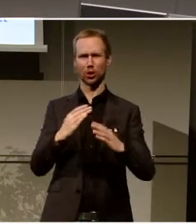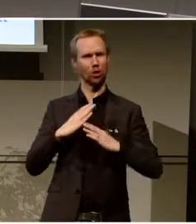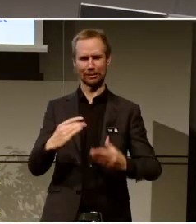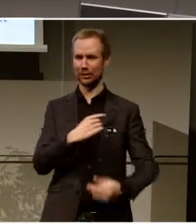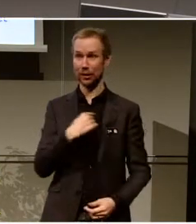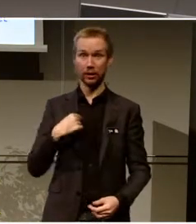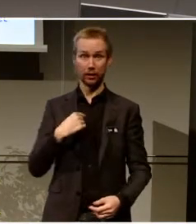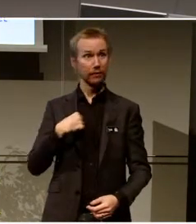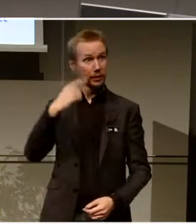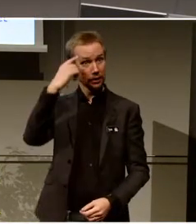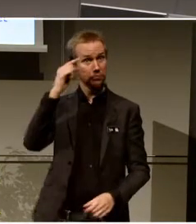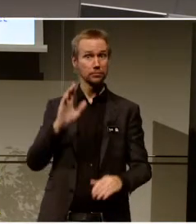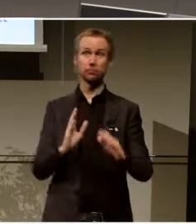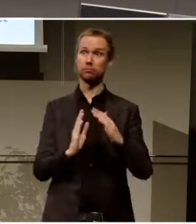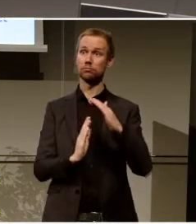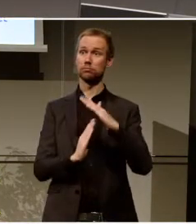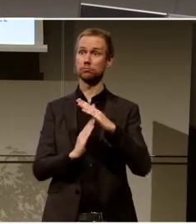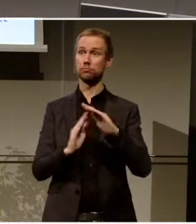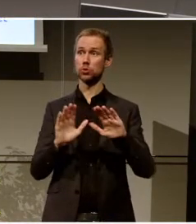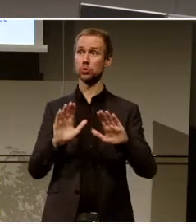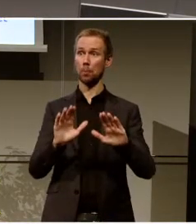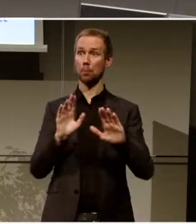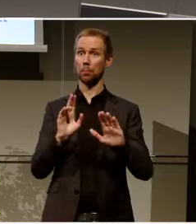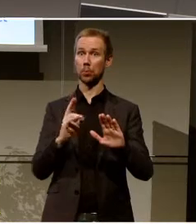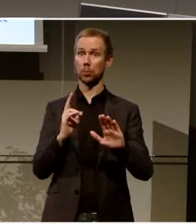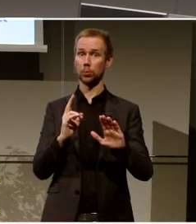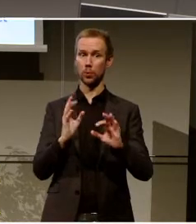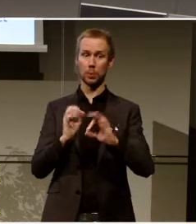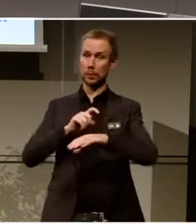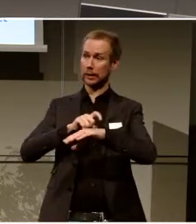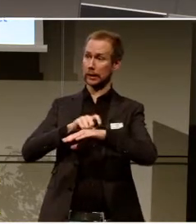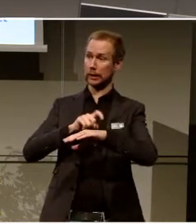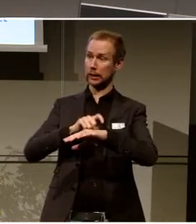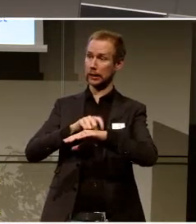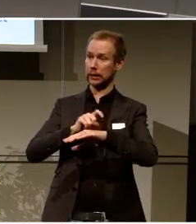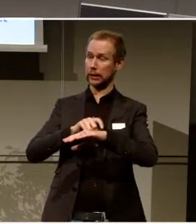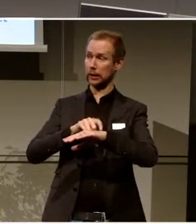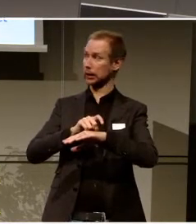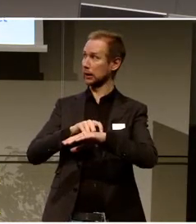Där tänkte vi stanna faktiskt. Vänta om vi ligger till tidsmässigt. Om vi hinner med.